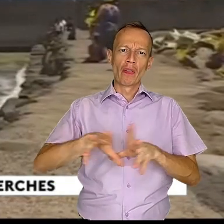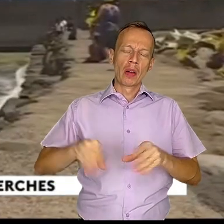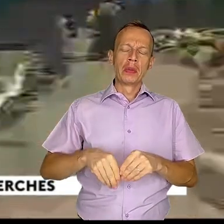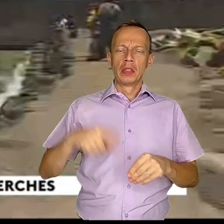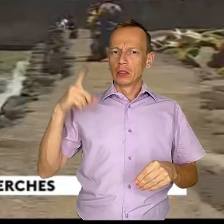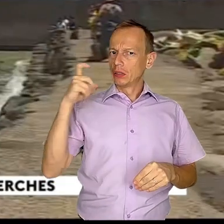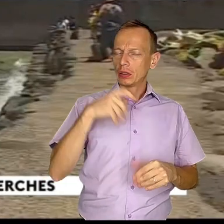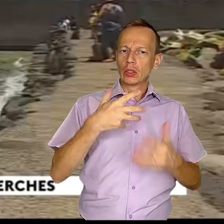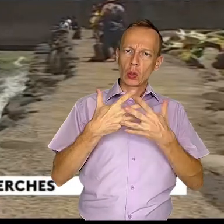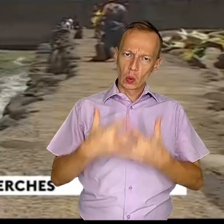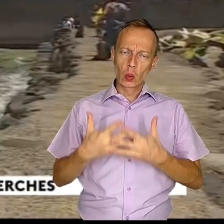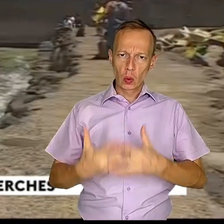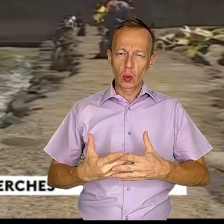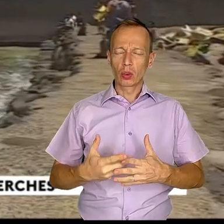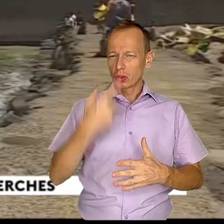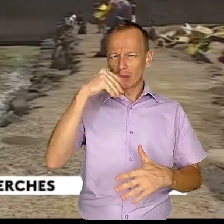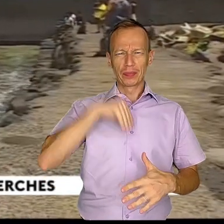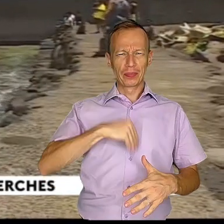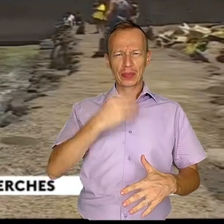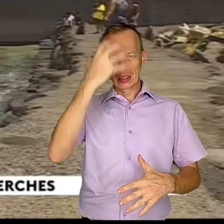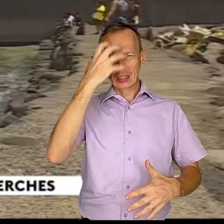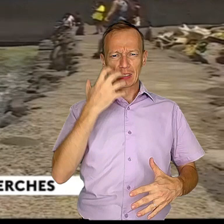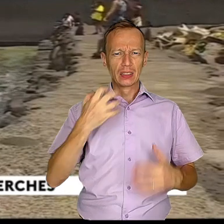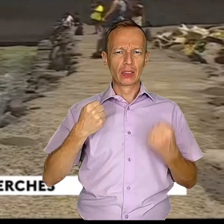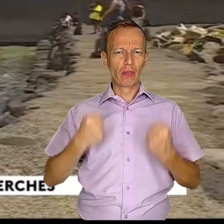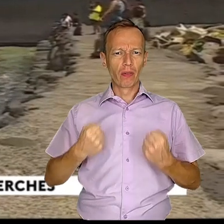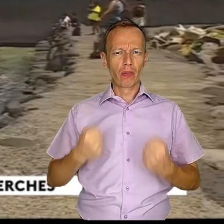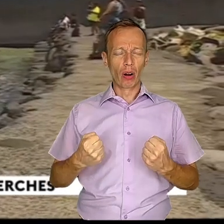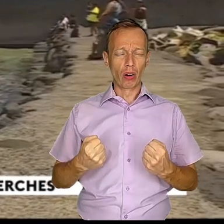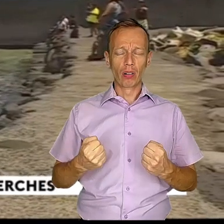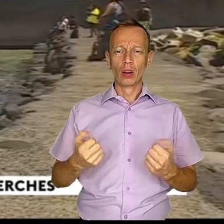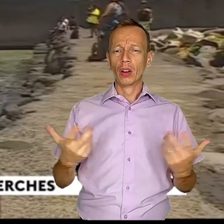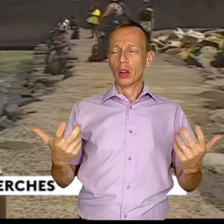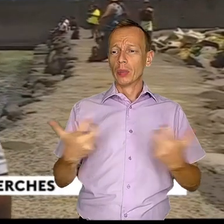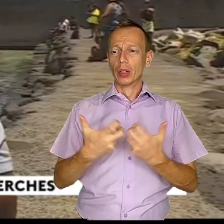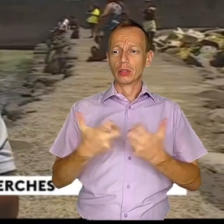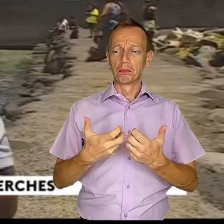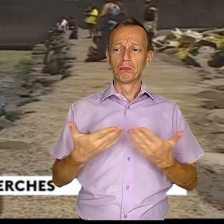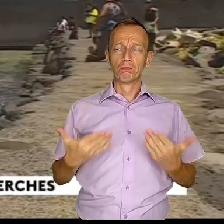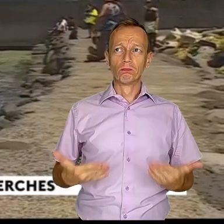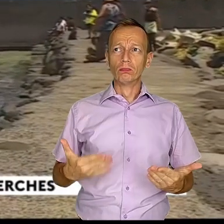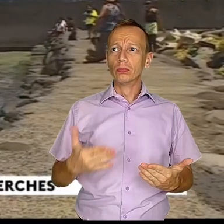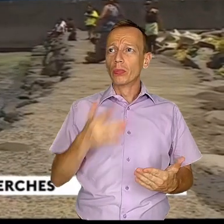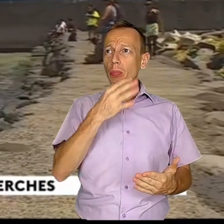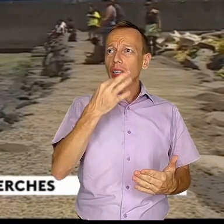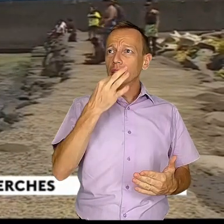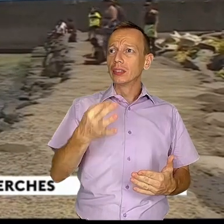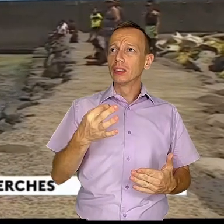c'est une lourde épreuve pour toute cette famille. Le sentiment qui règne justement, c'est la tristesse. On ne peut même pas parler